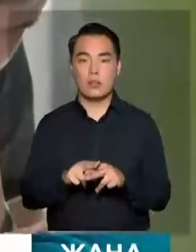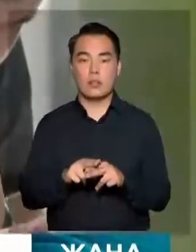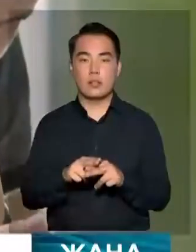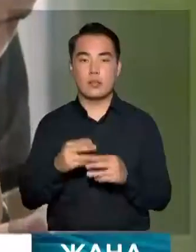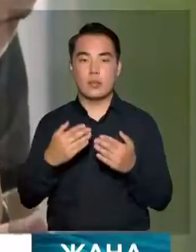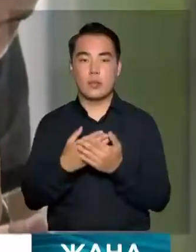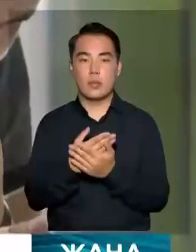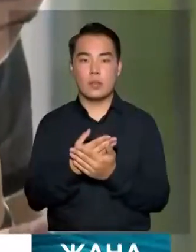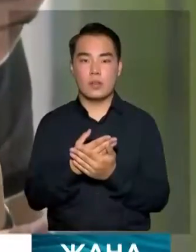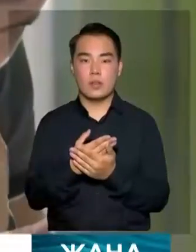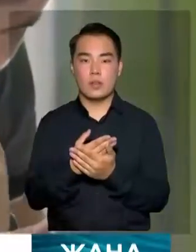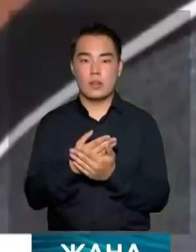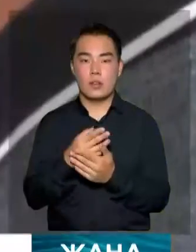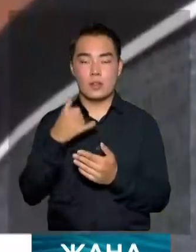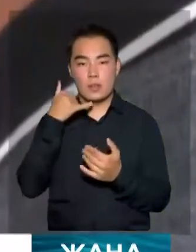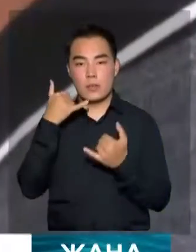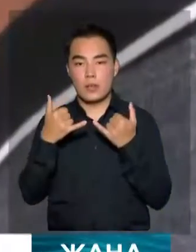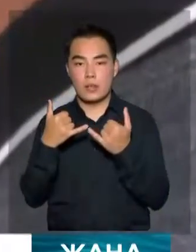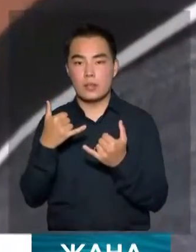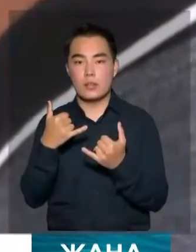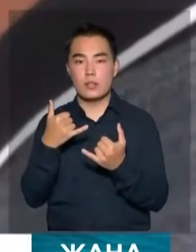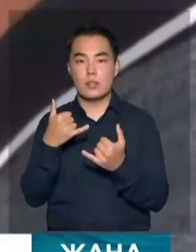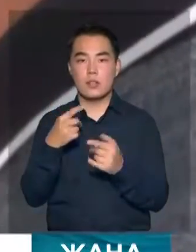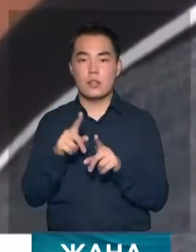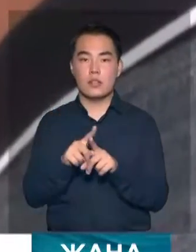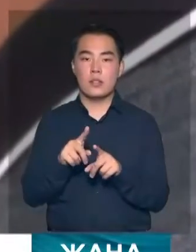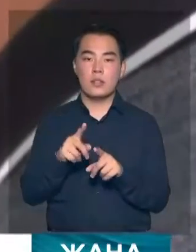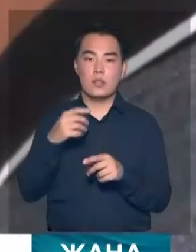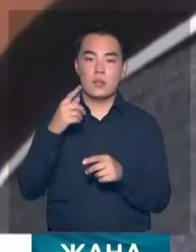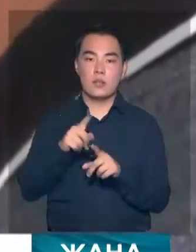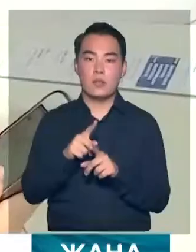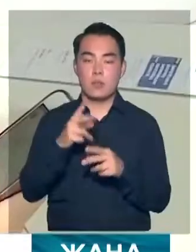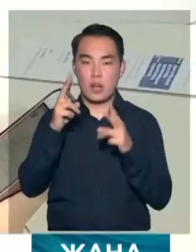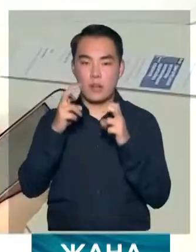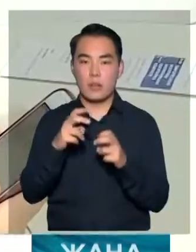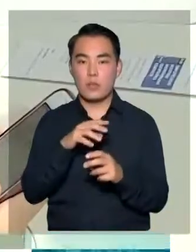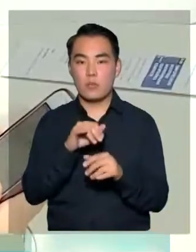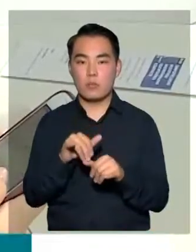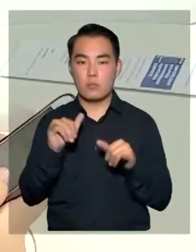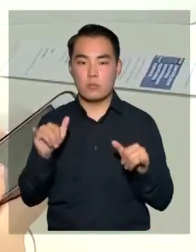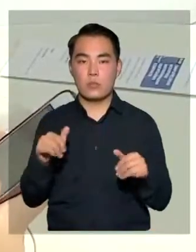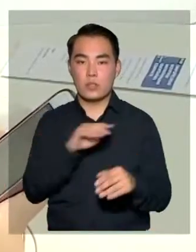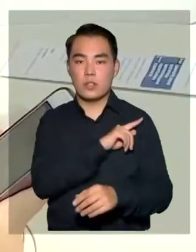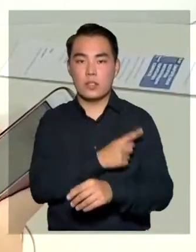жаңа параметрлері бекітілген. Соған сәйкес бақылау жұмыстары да күшейтілді.